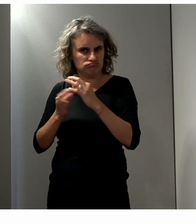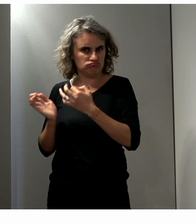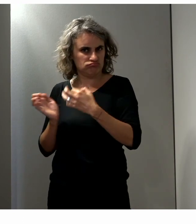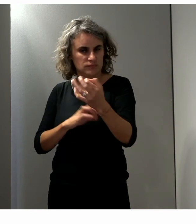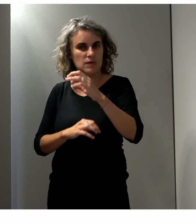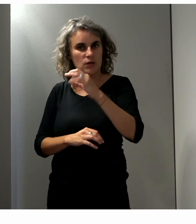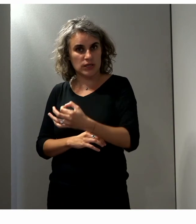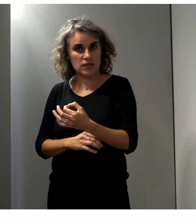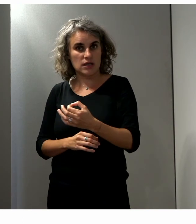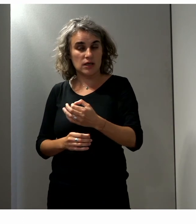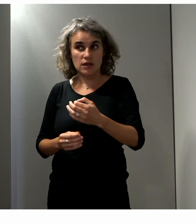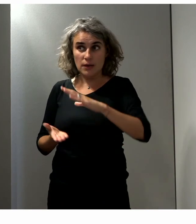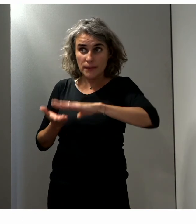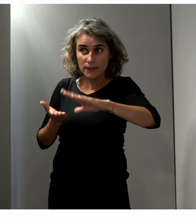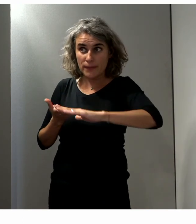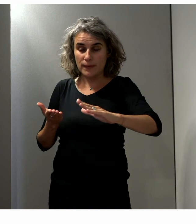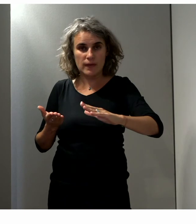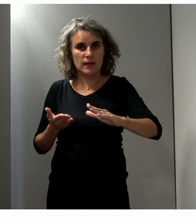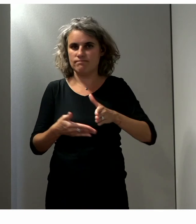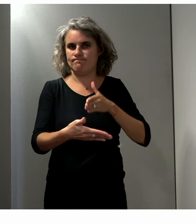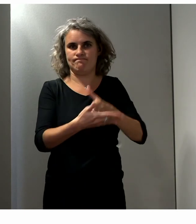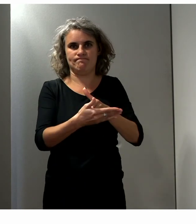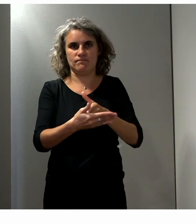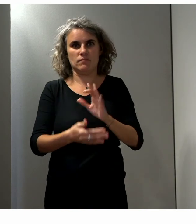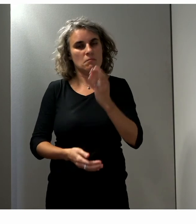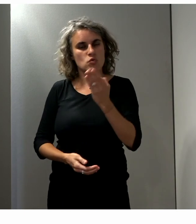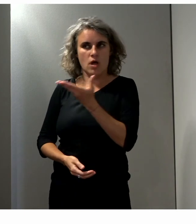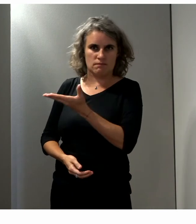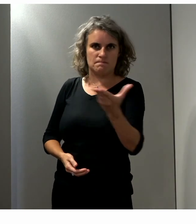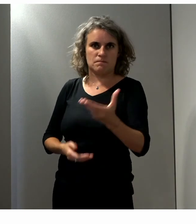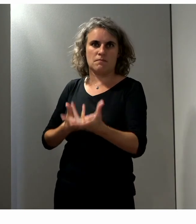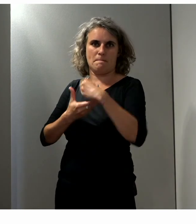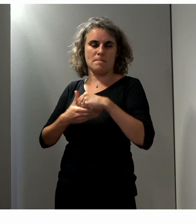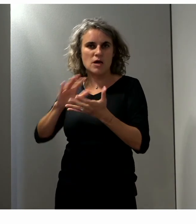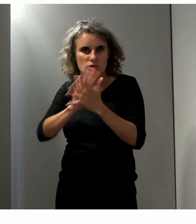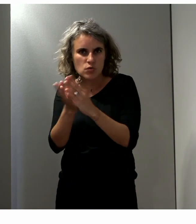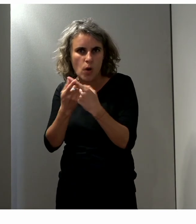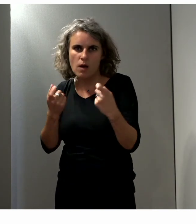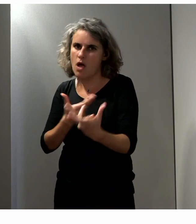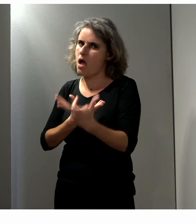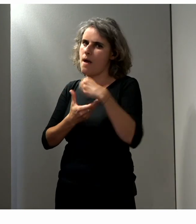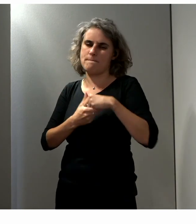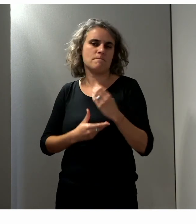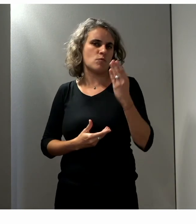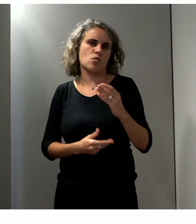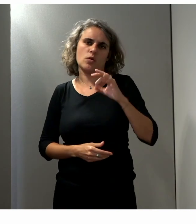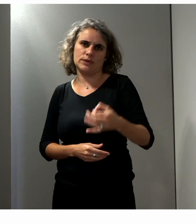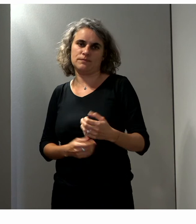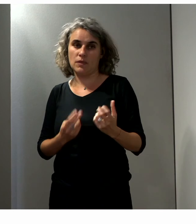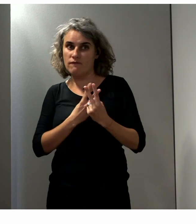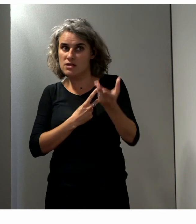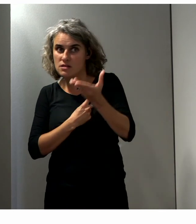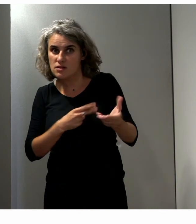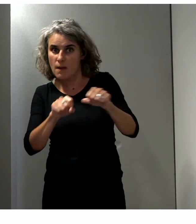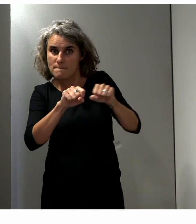mais sans vous, on ne peut pas y arriver. On a vraiment besoin de vous, on a vraiment besoin des associations. Et dans notre dialogue avec les médias, le